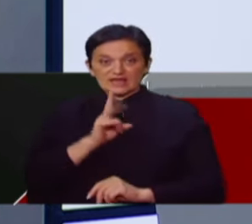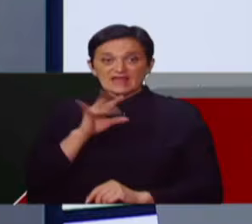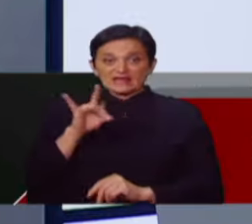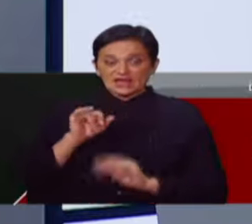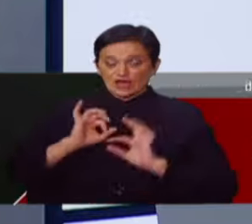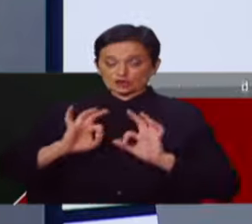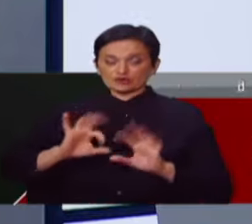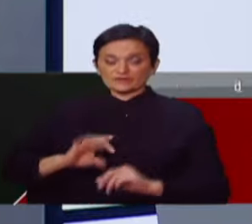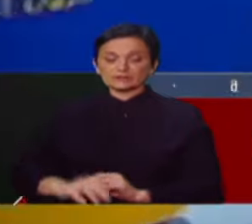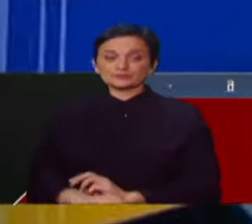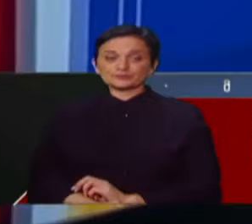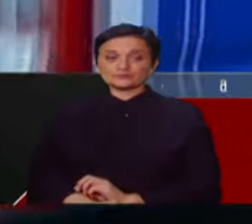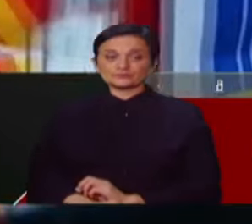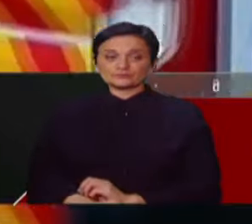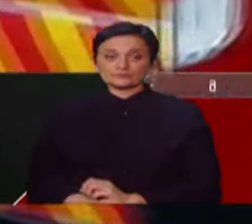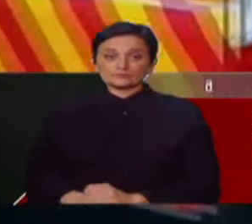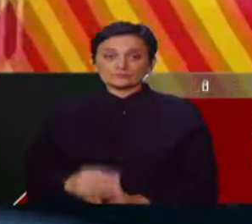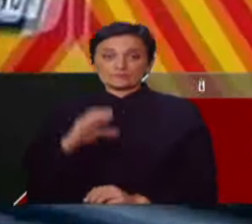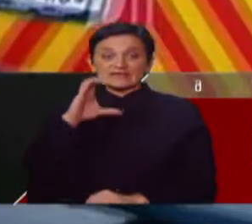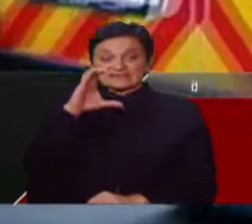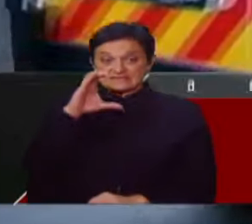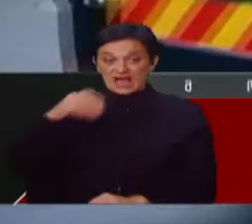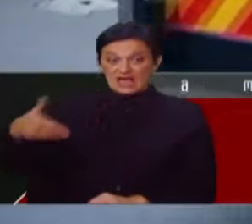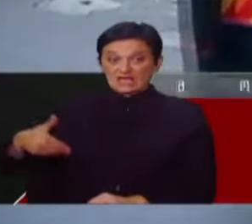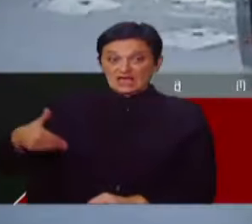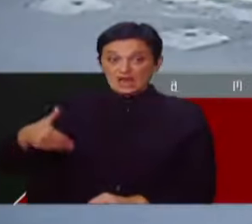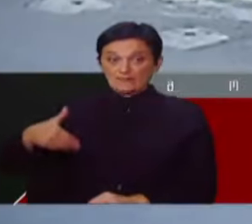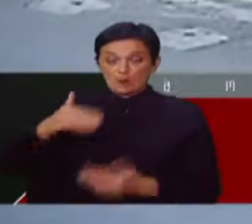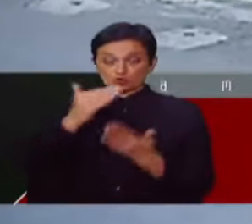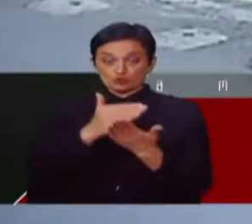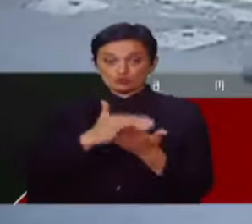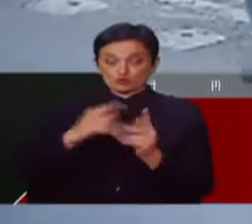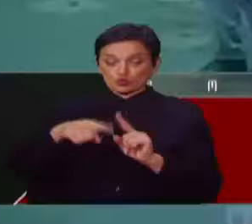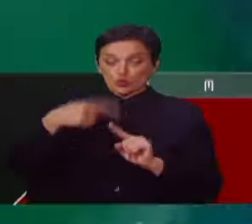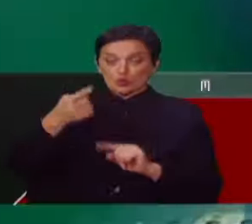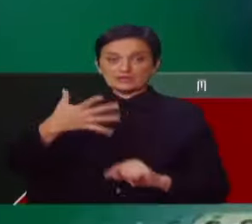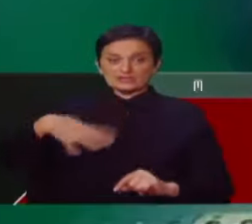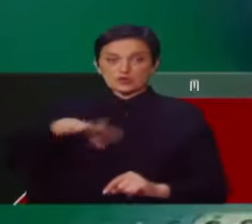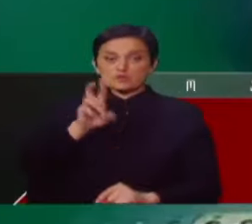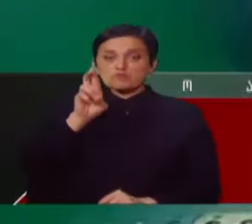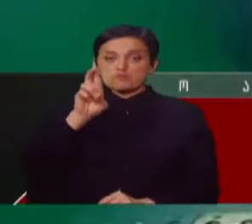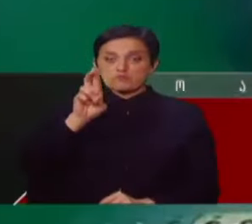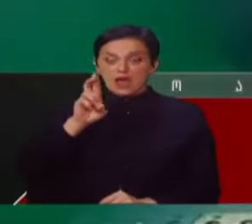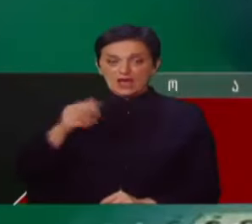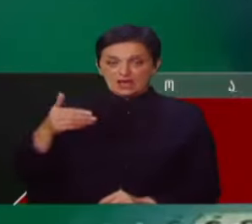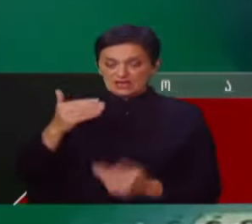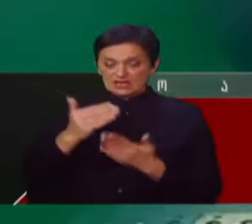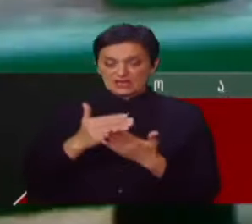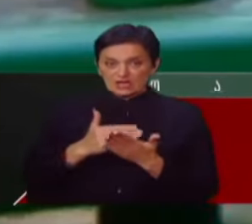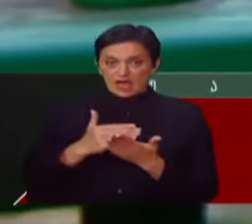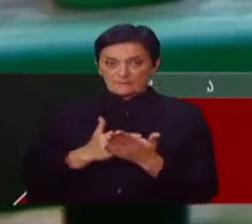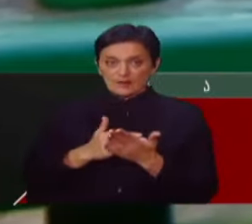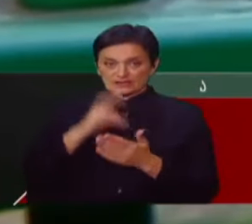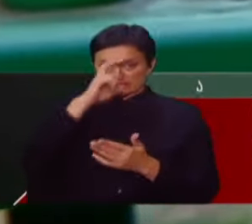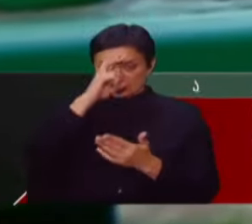ნადარეიშვილი გიამბობთ. C ჰეპატიტის ელიმინაციის პროგრამის შემდეგ საქართველოში B ჰეპატიტის მართვის სახელმწიფო